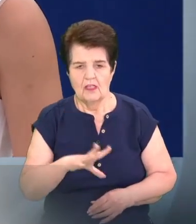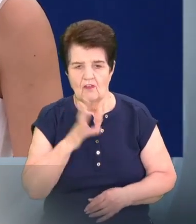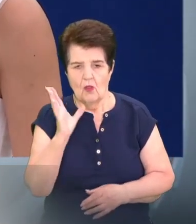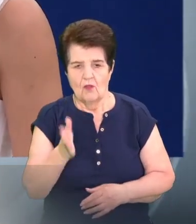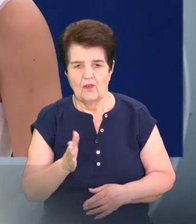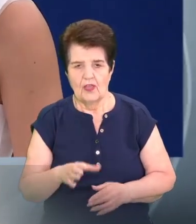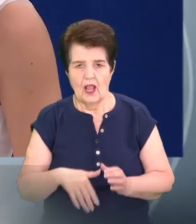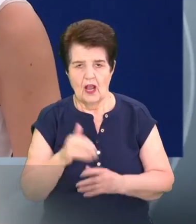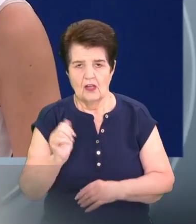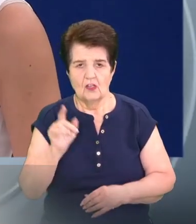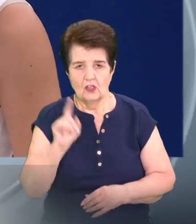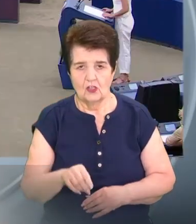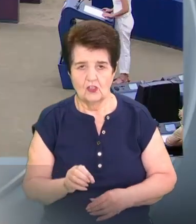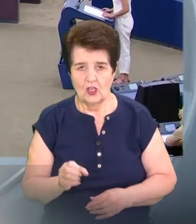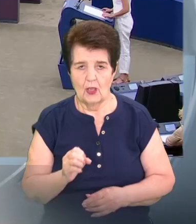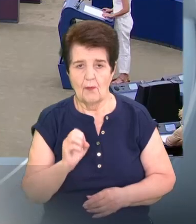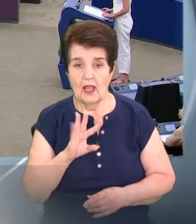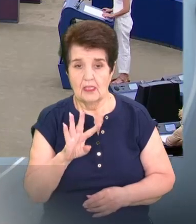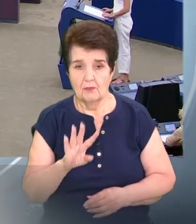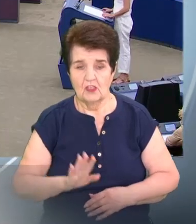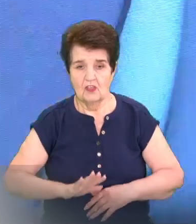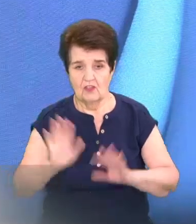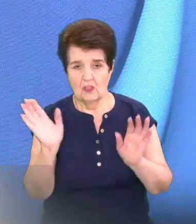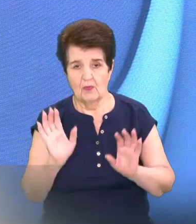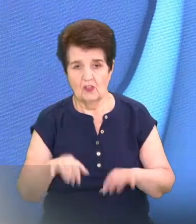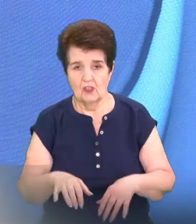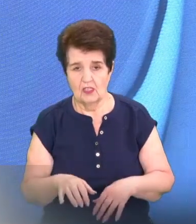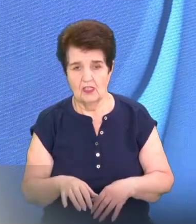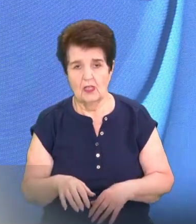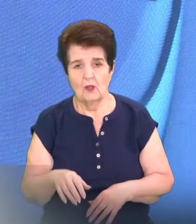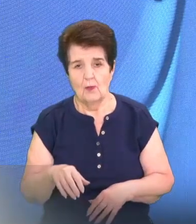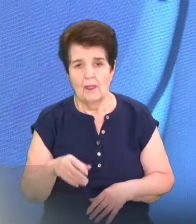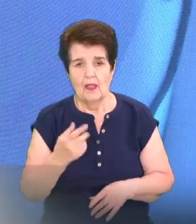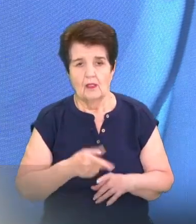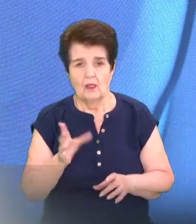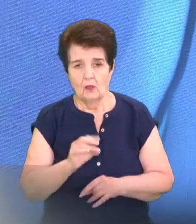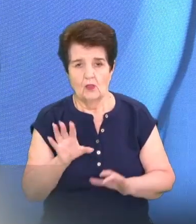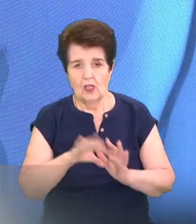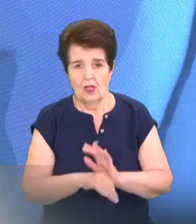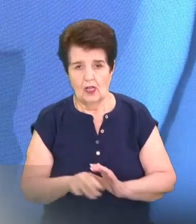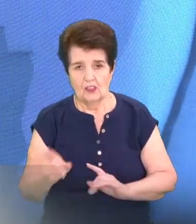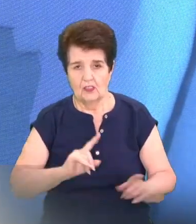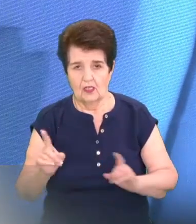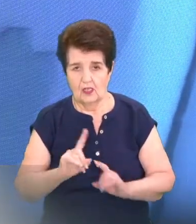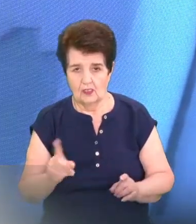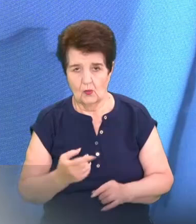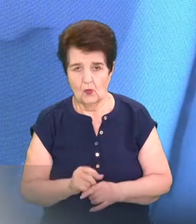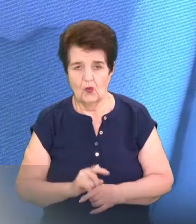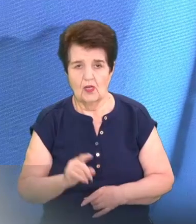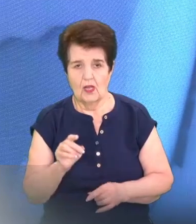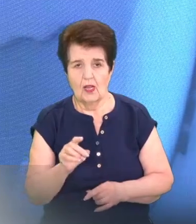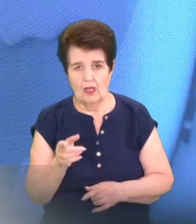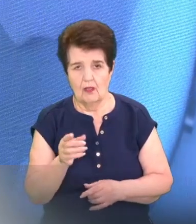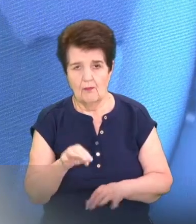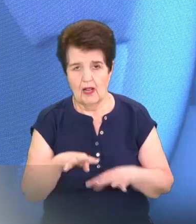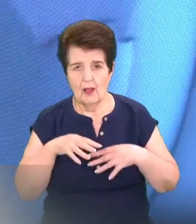și cei 14 vicepreședinți ai Parlamentului European. Tot în cadrul sesiunii de la Strasburg, noul Parlament European va face